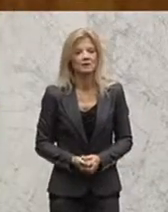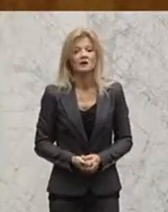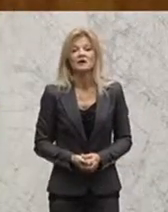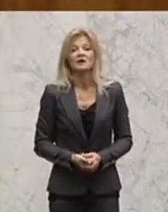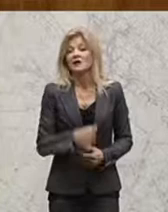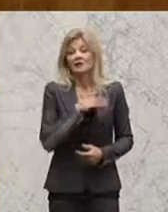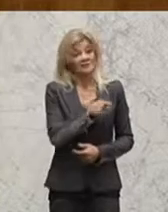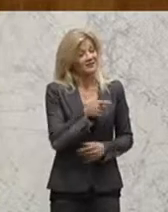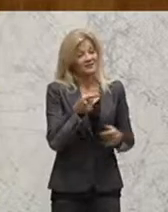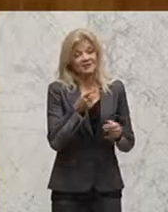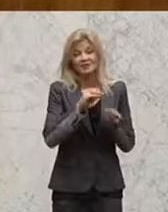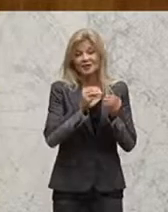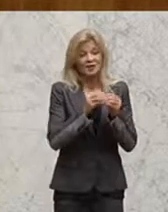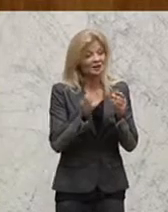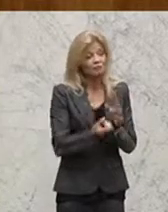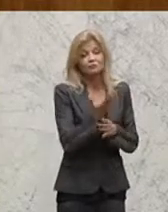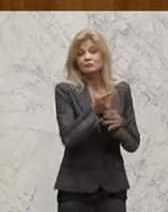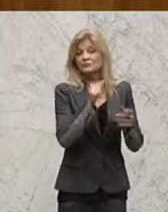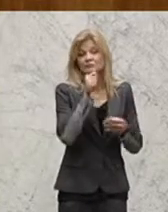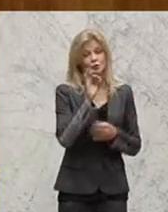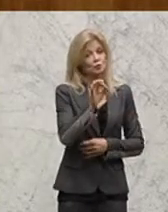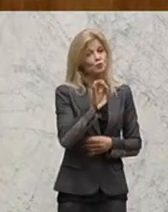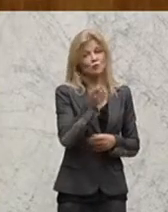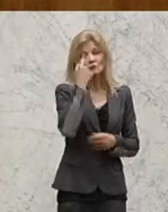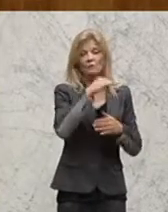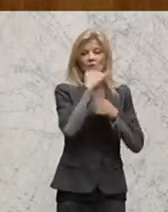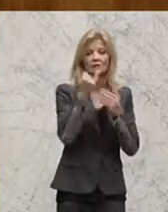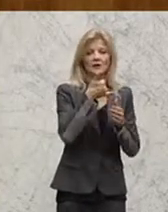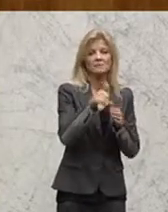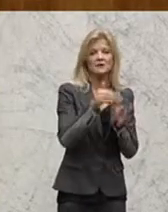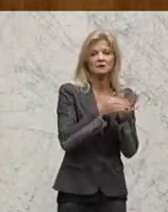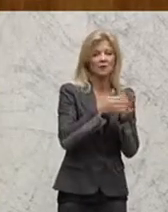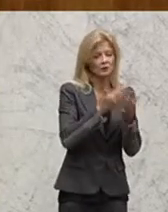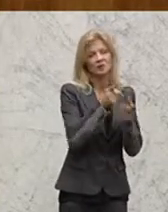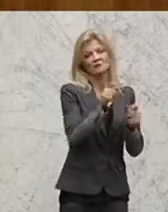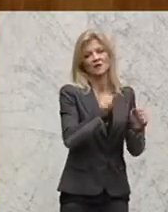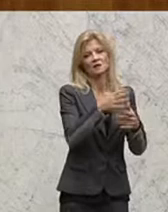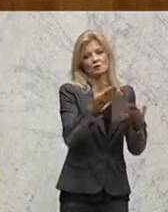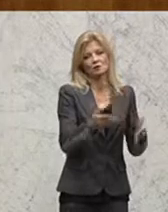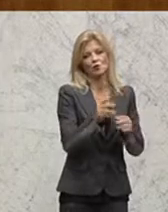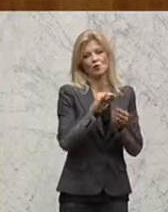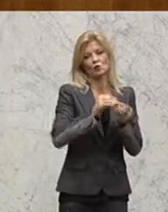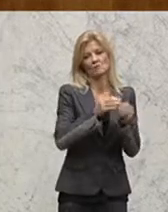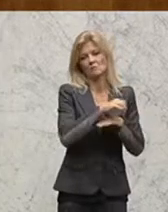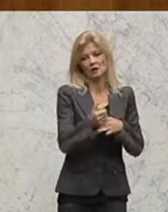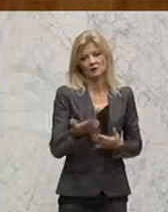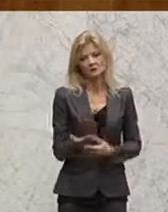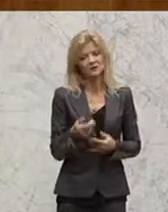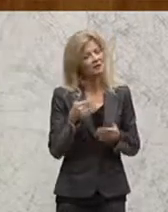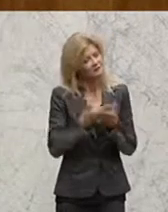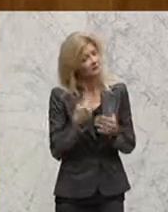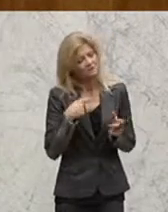unredlicher Geschäftszweig, der letztlich von Missbrauch lebt und hier sich natürlich verweigert, oftmals das abzustellen. Und ich sage, wir